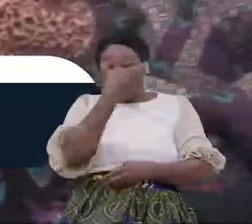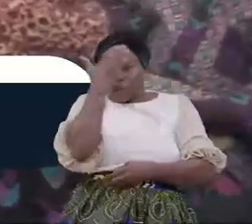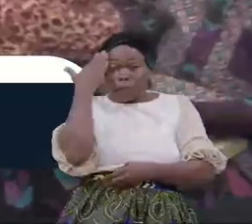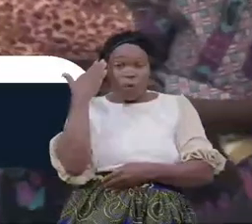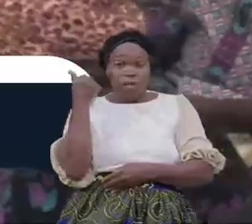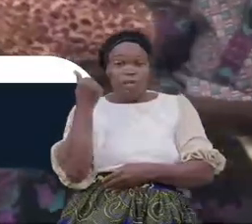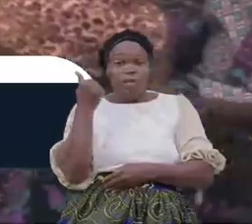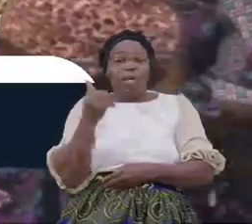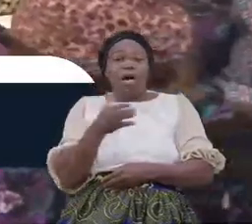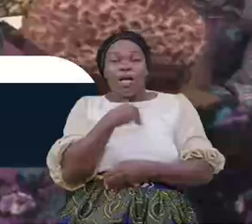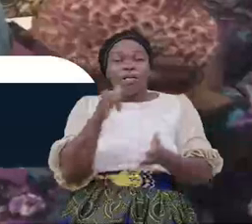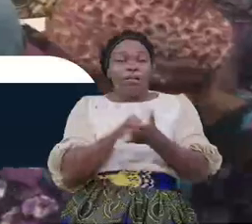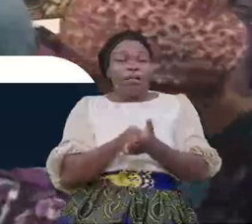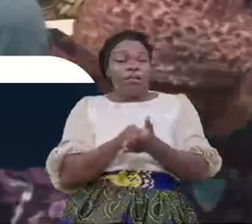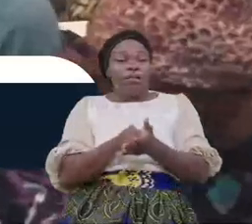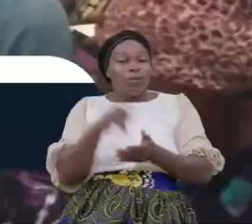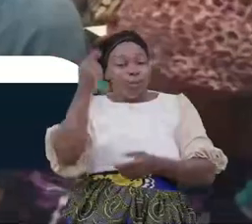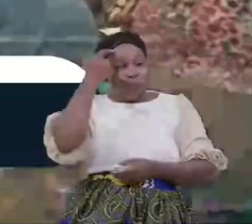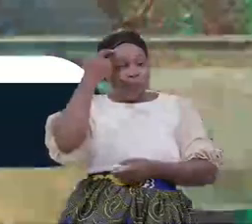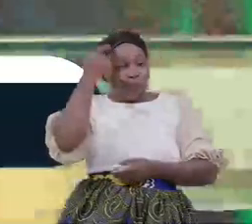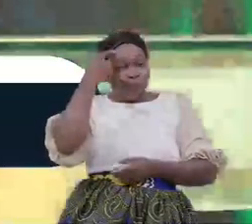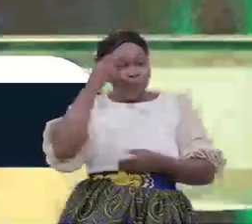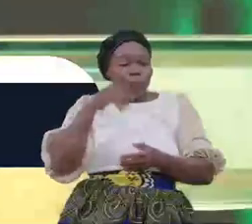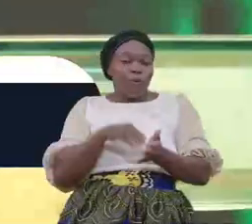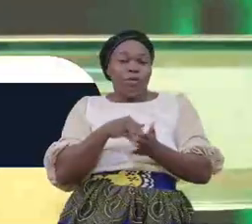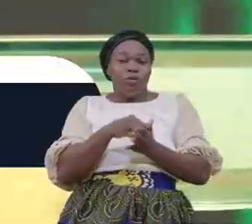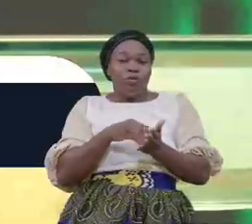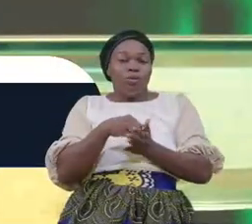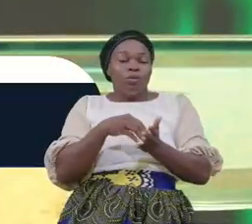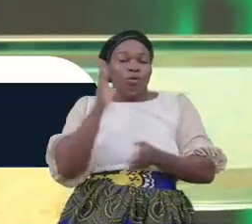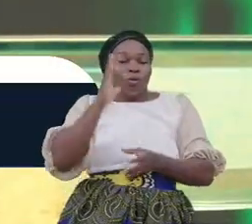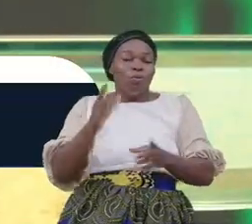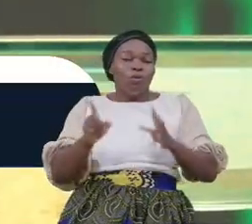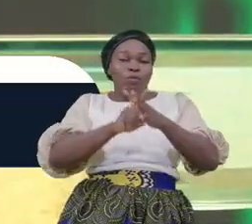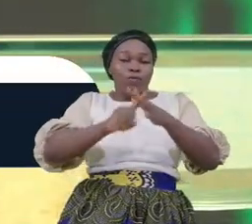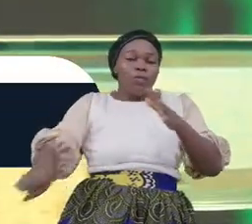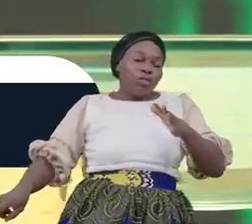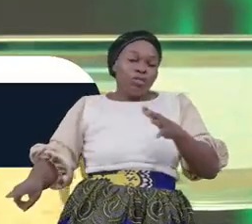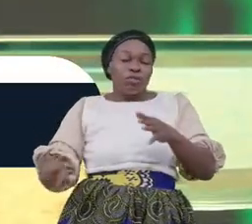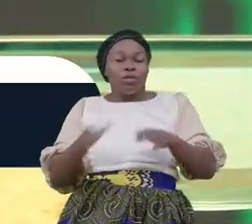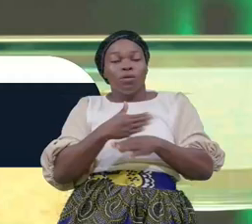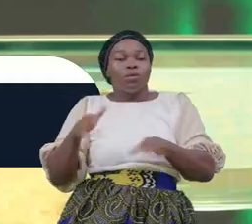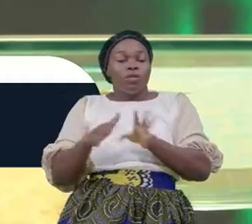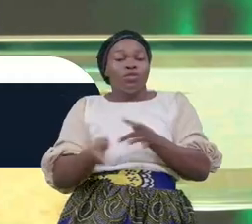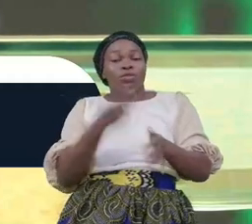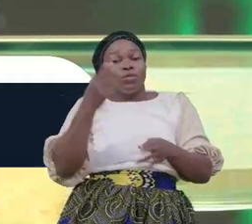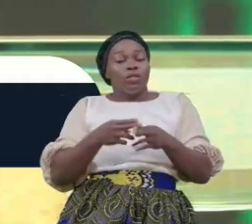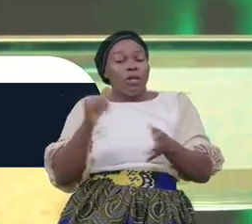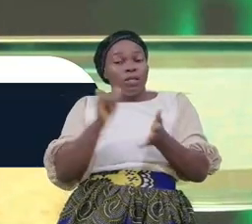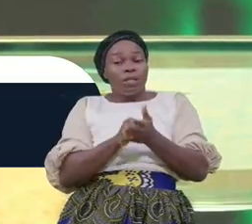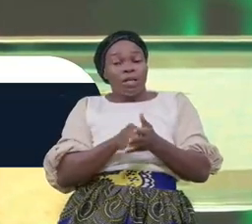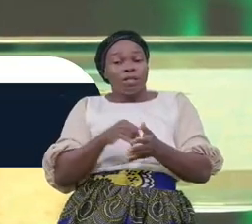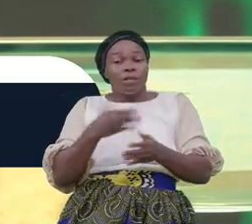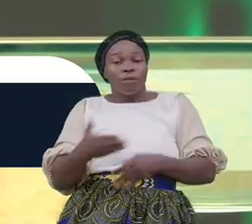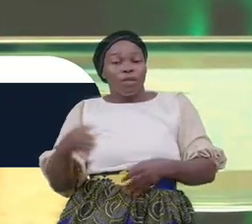Mais cette tumeur cérébrale va disparaître. La chose là qui est dans votre ventre, qu'on appelle fibrome, la chose là ce